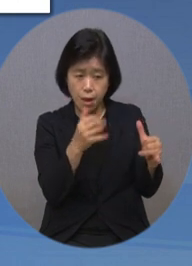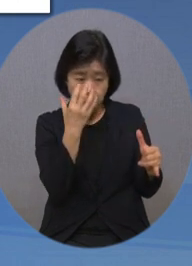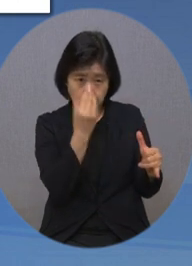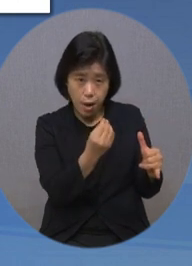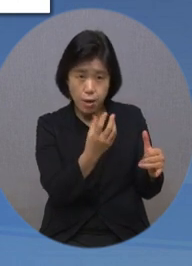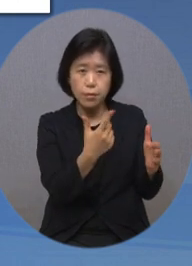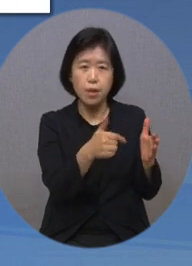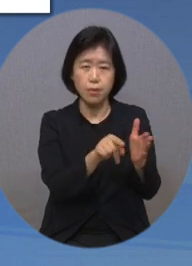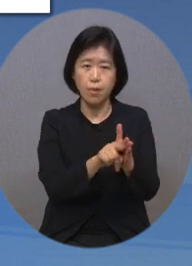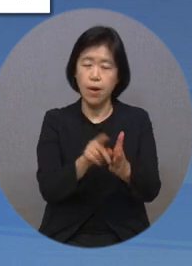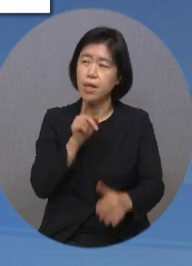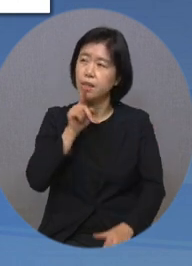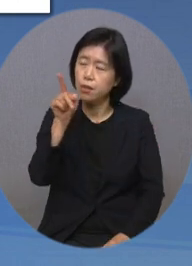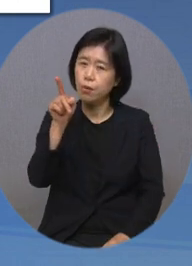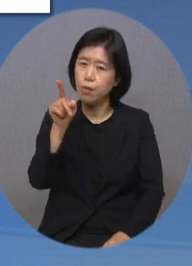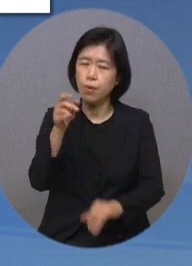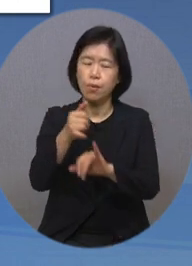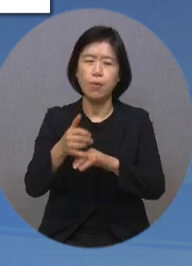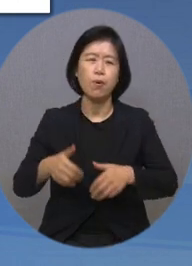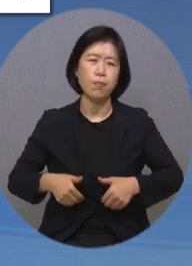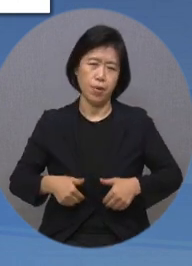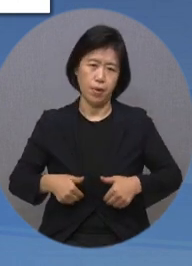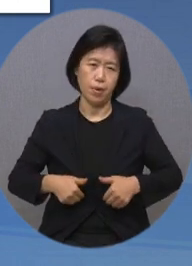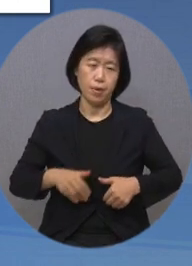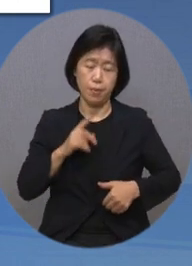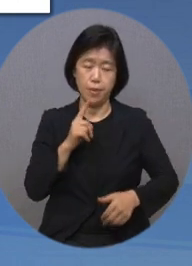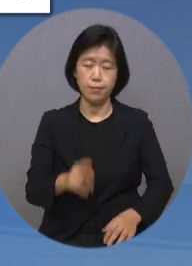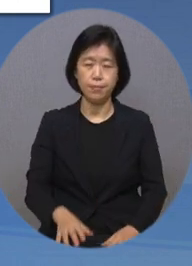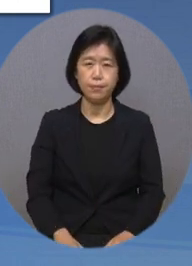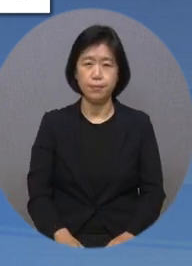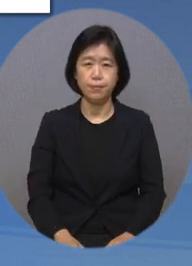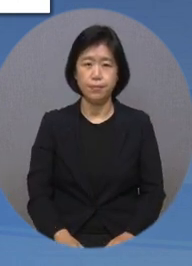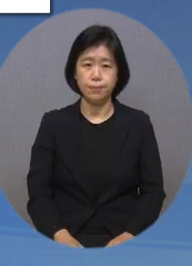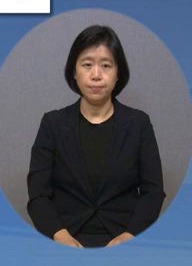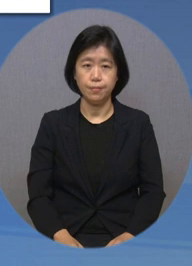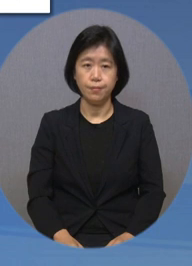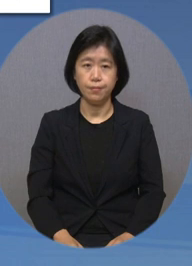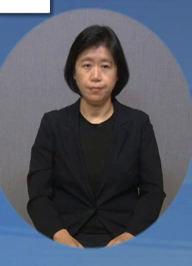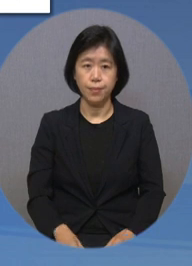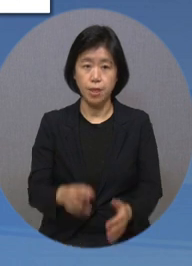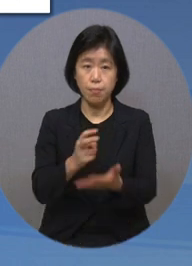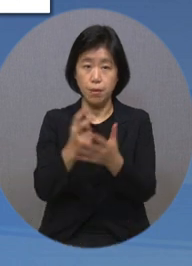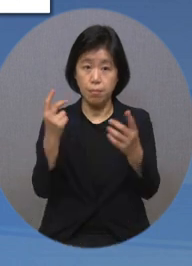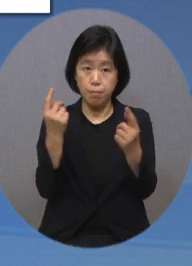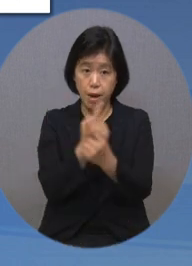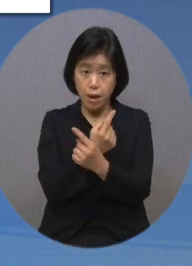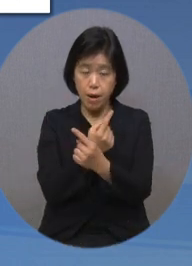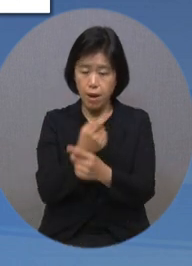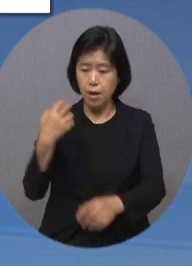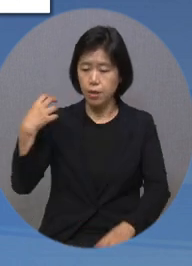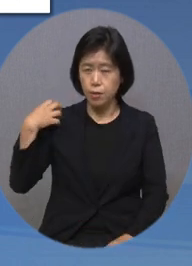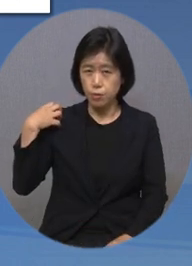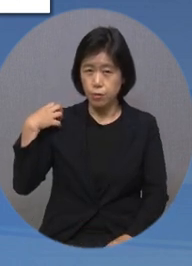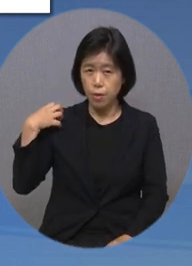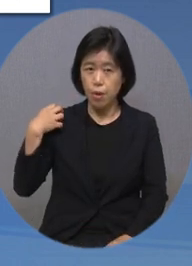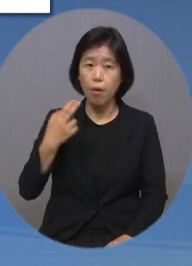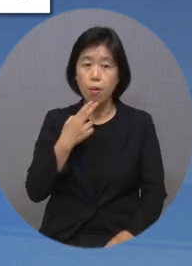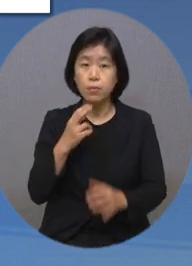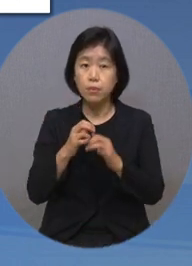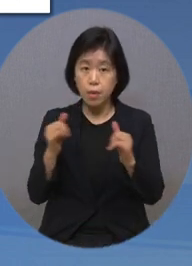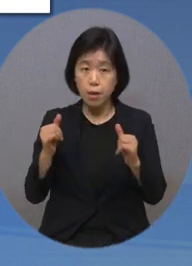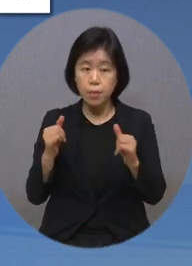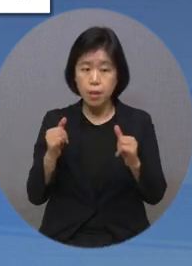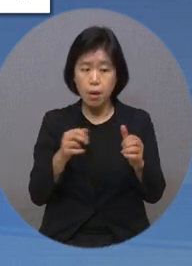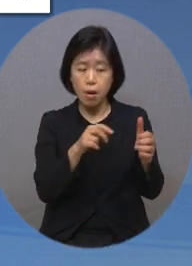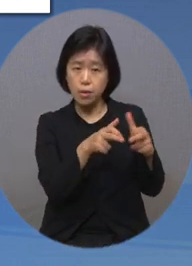신고를 유도하는 정책이 필요하다는 지적이 제기되고 있습니다. 개정안에서는 신고 의무자가 아닌 사람이 장애인